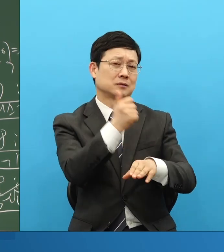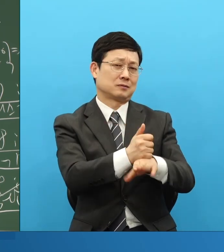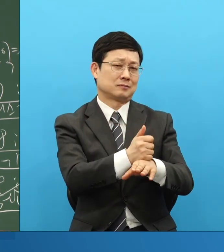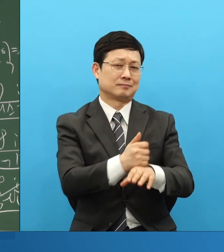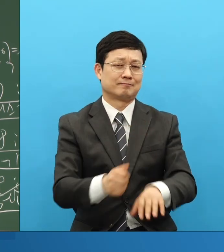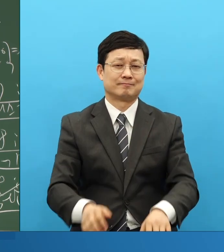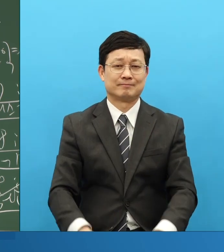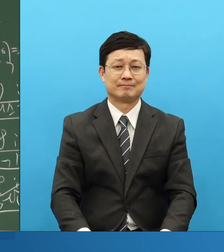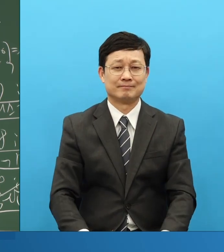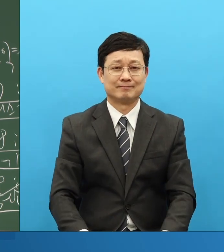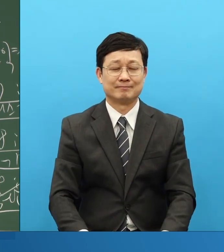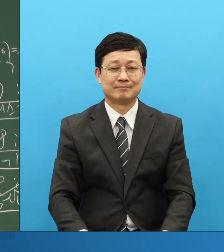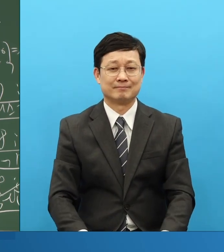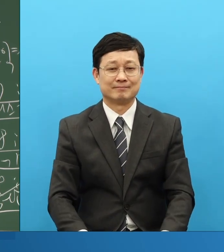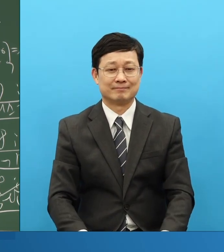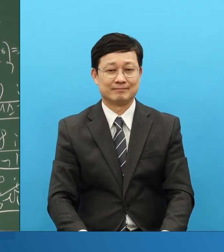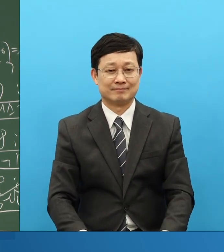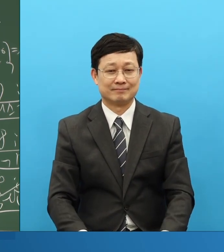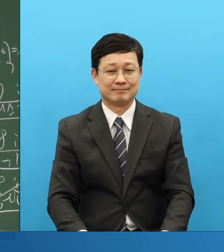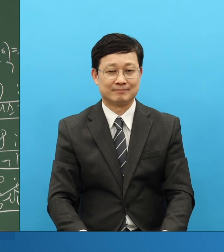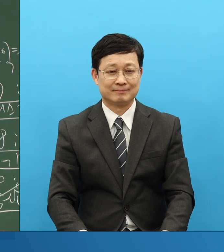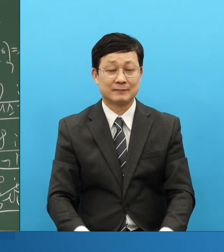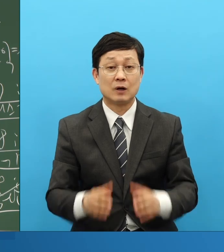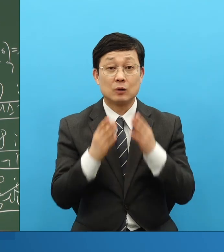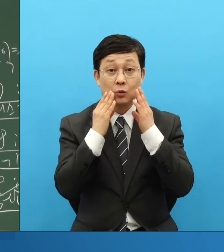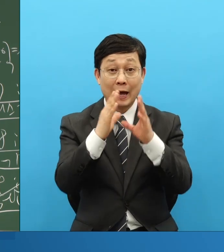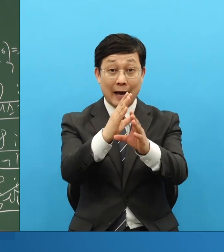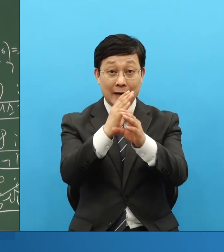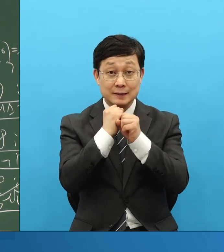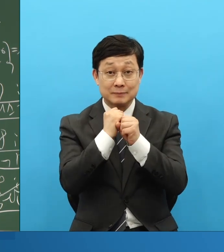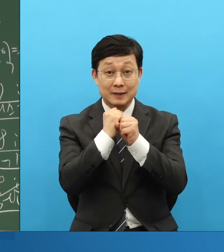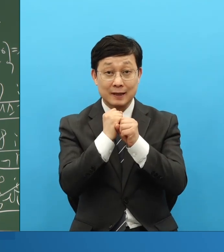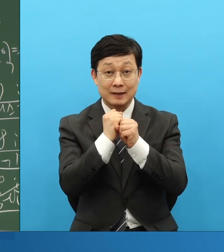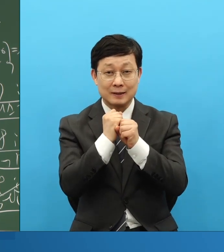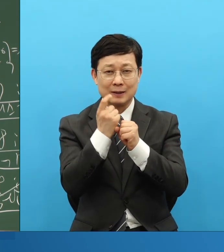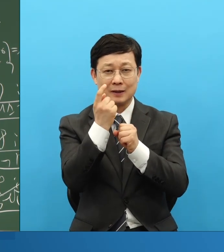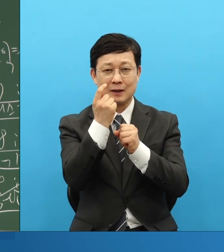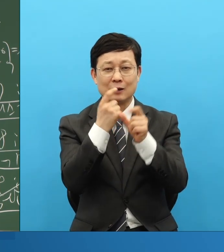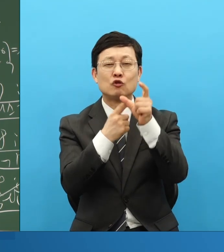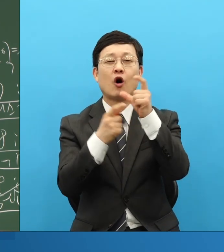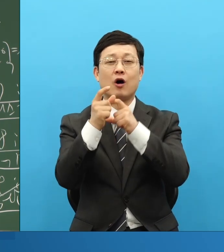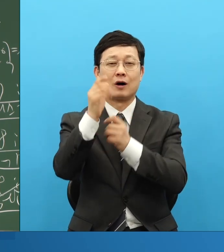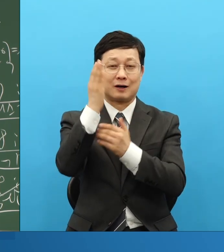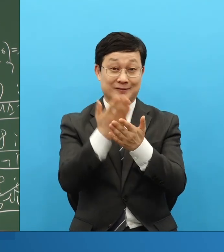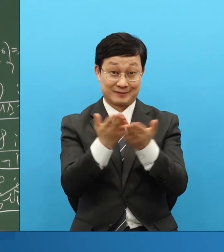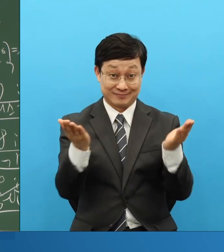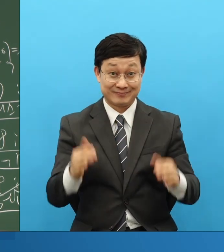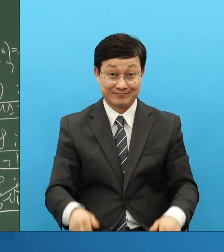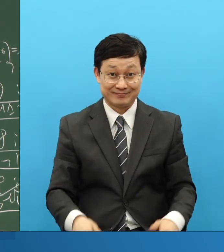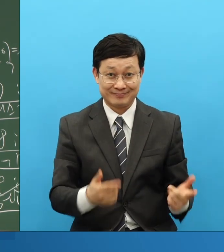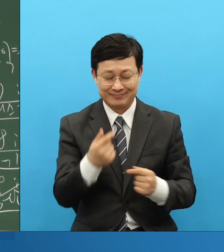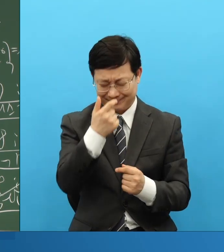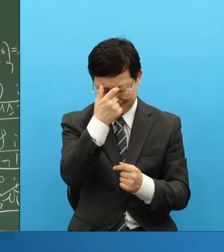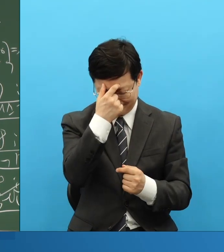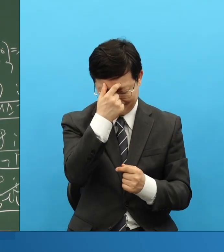때 두 강의를 가지고 마무리하겠습니다. And then we'll bring everything to a close during our core message with 2 lectures. 기도하겠습니다. Let us